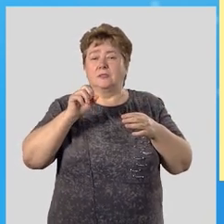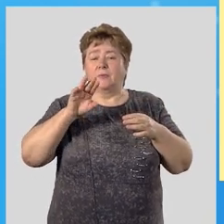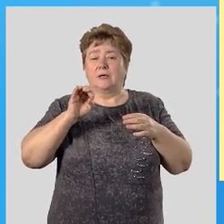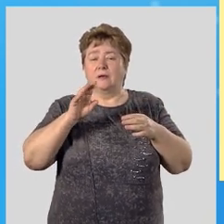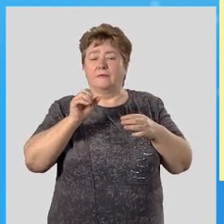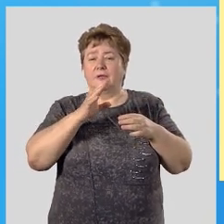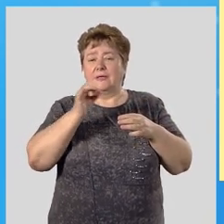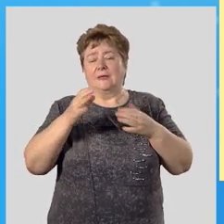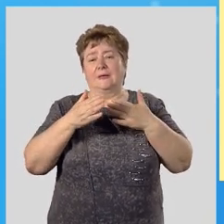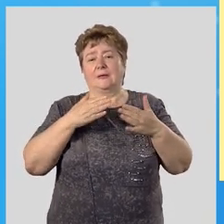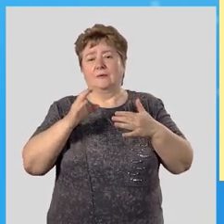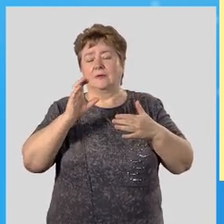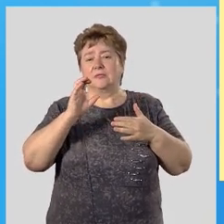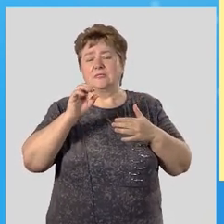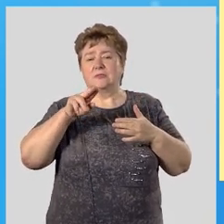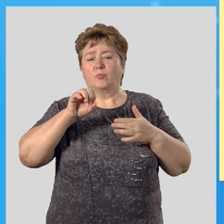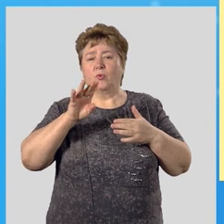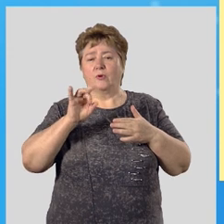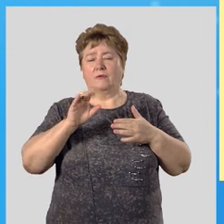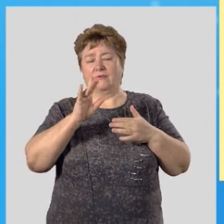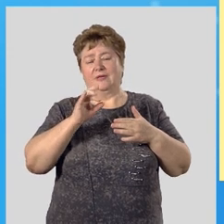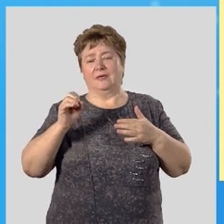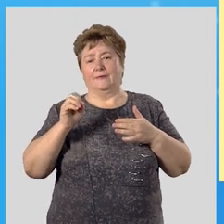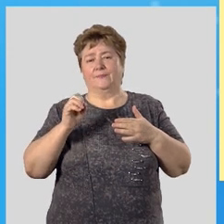споровики или споровые,